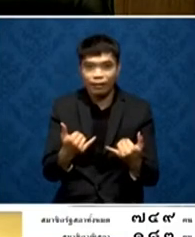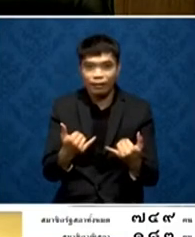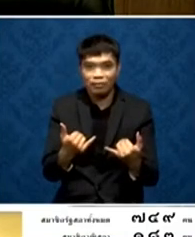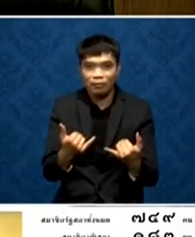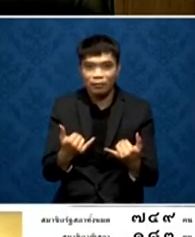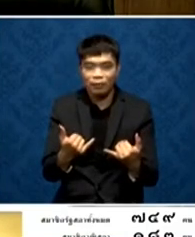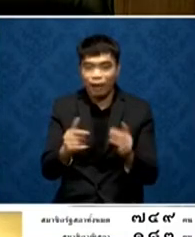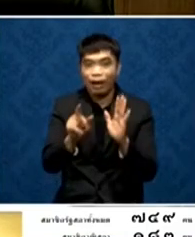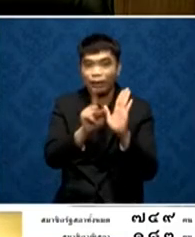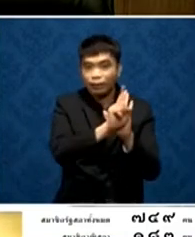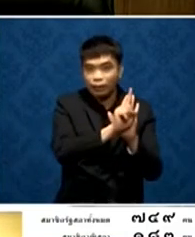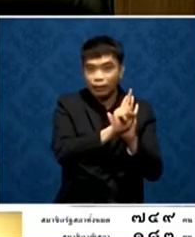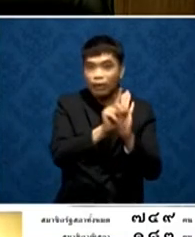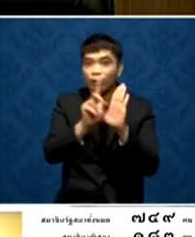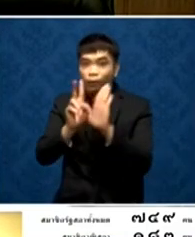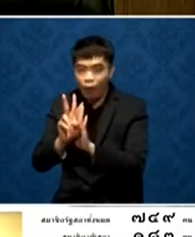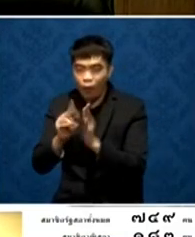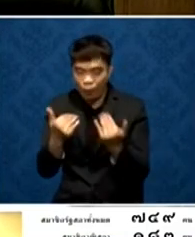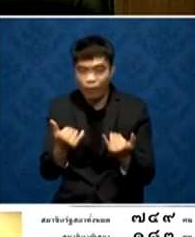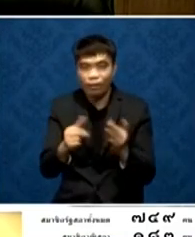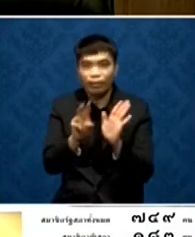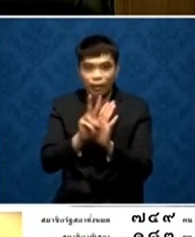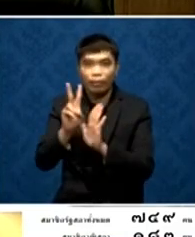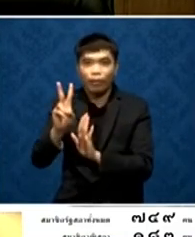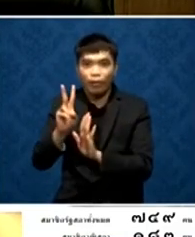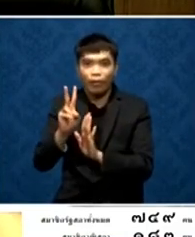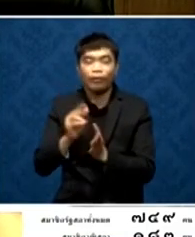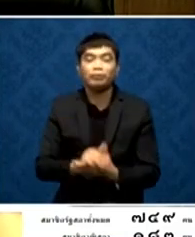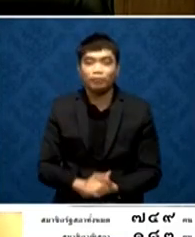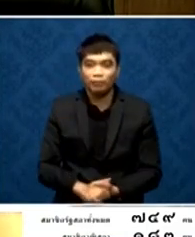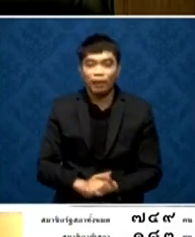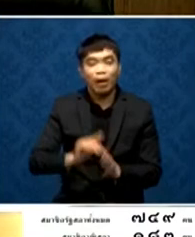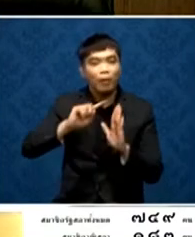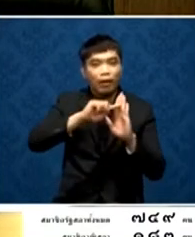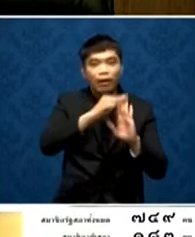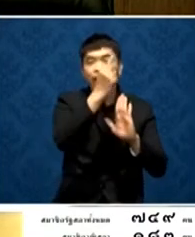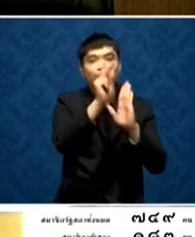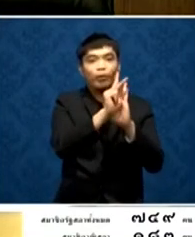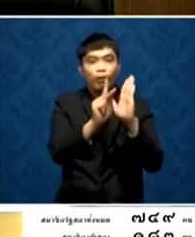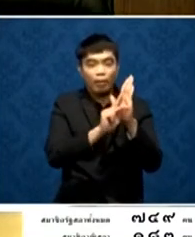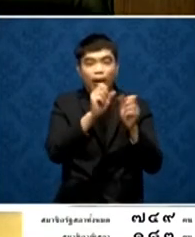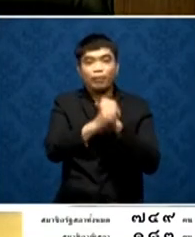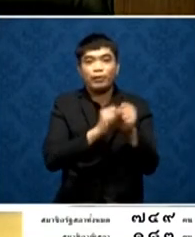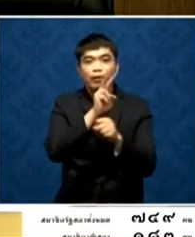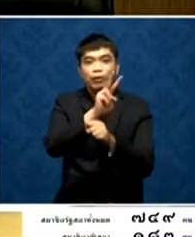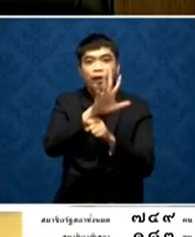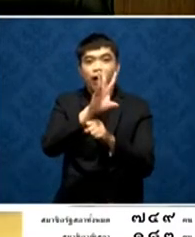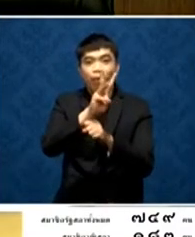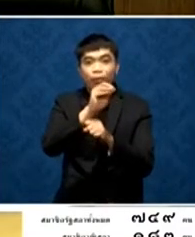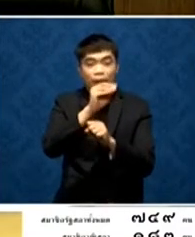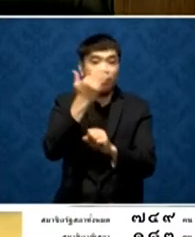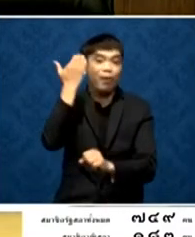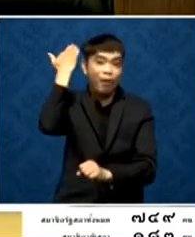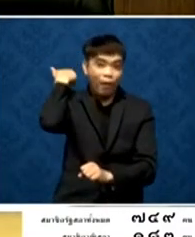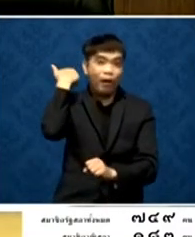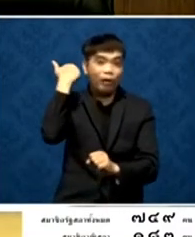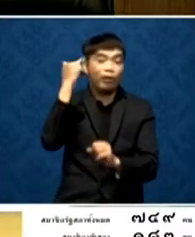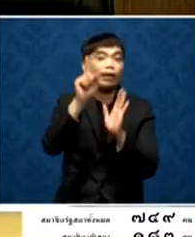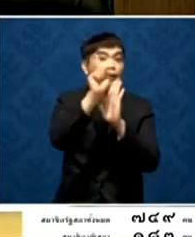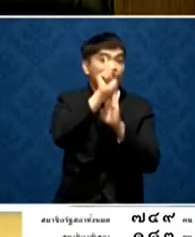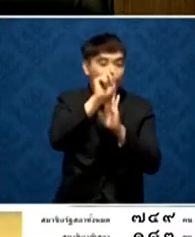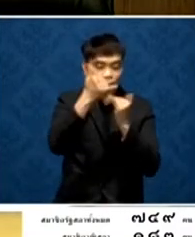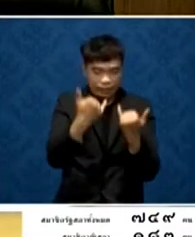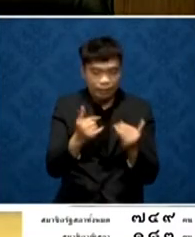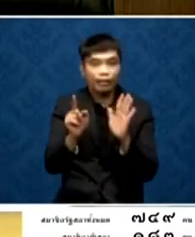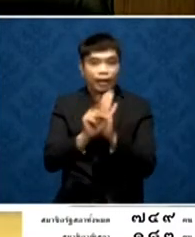ปช.ปุ๊บตัดคุณสมบัติประพันธ์เลยป่ะ เออง ั้นคุณประพันธ์เนี่ยคือไม่มีสิทธิ์เป็นสว.แล้วเหรอ ผมดูอย่างนี้ได้ไหมว่าเฮ้ยไอ้พูดจาแบบนี้นะ